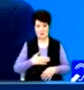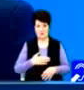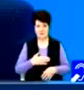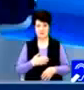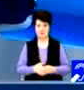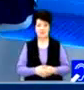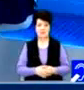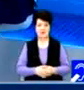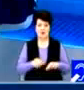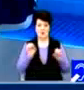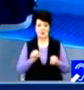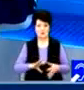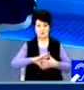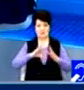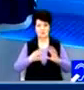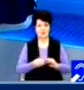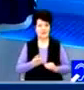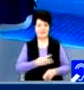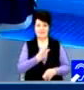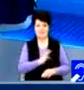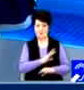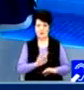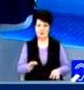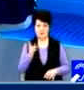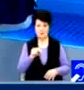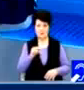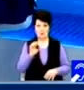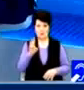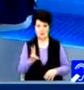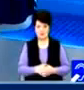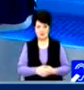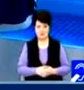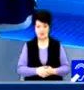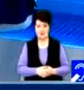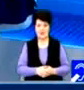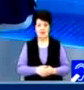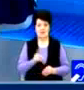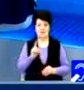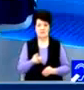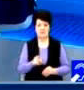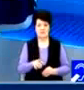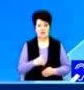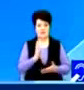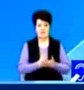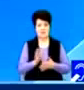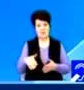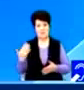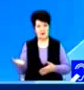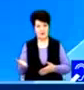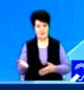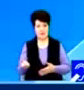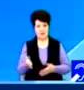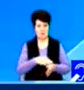fi o soluție total nedorită ca dodon și ortacii săi să devină parte a guvernării